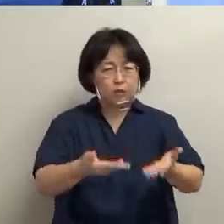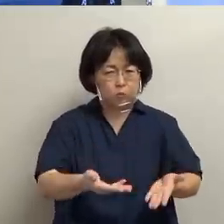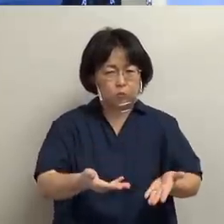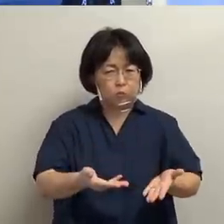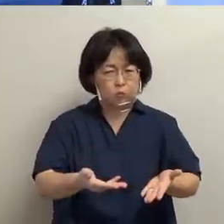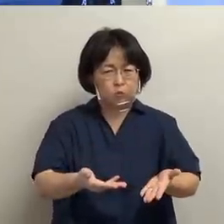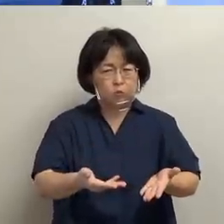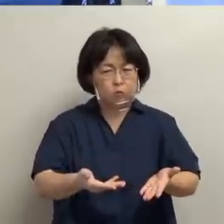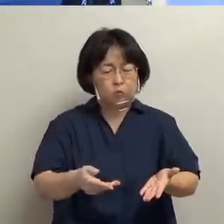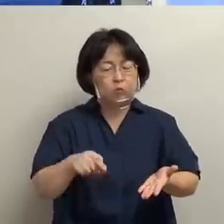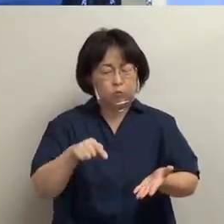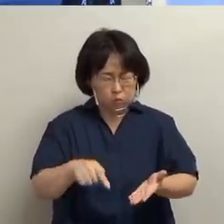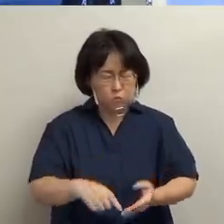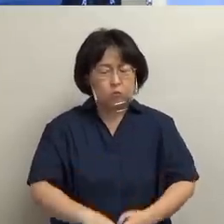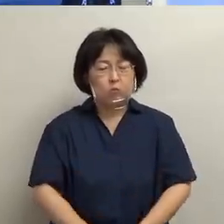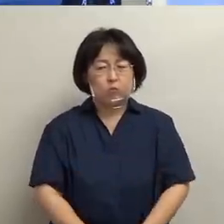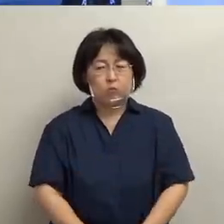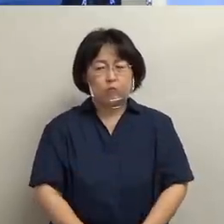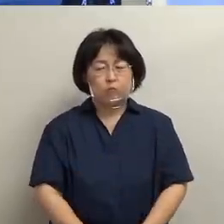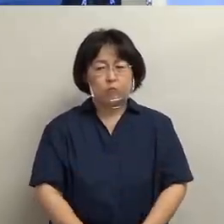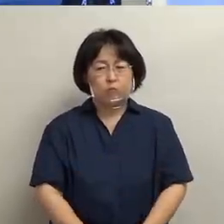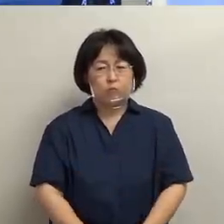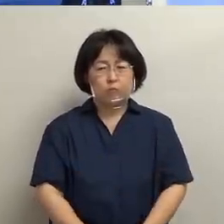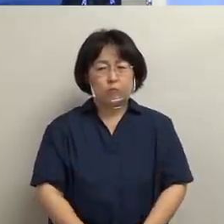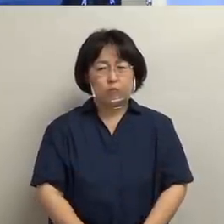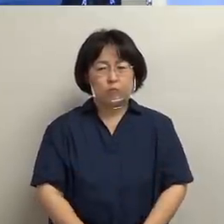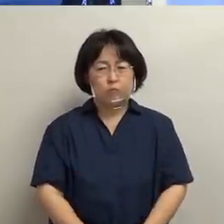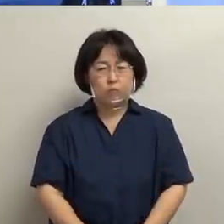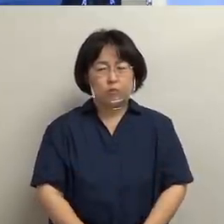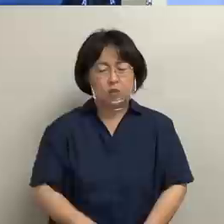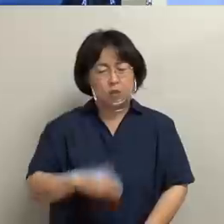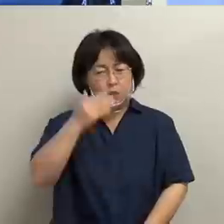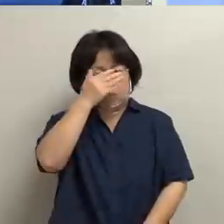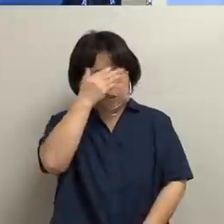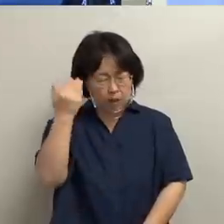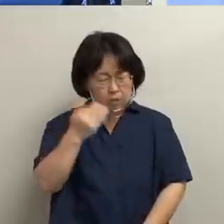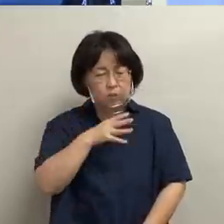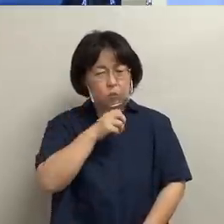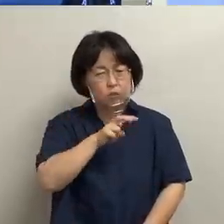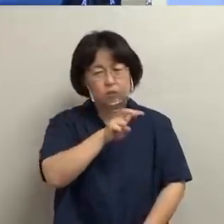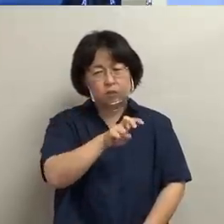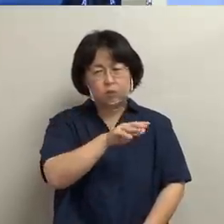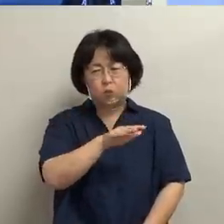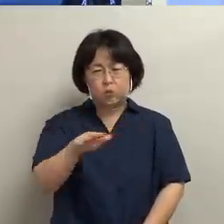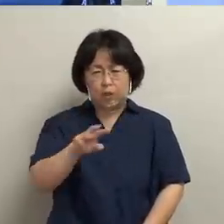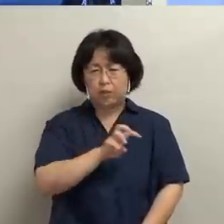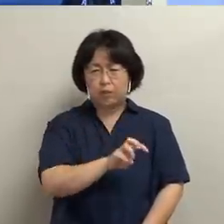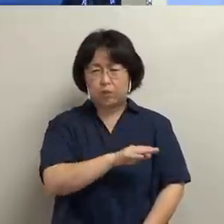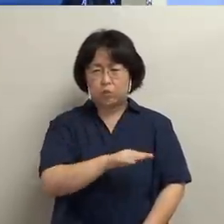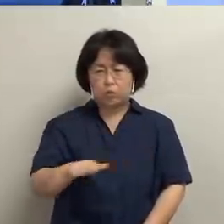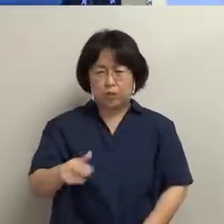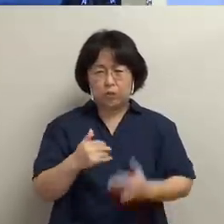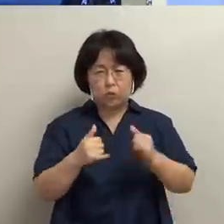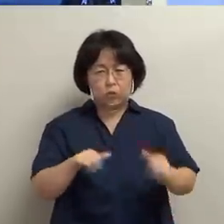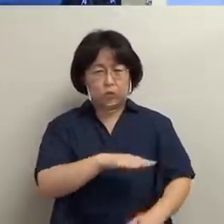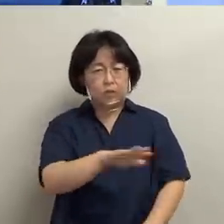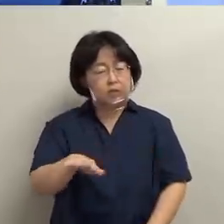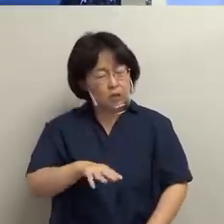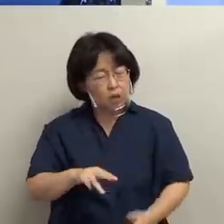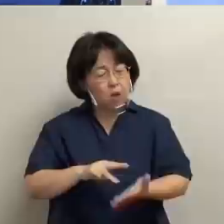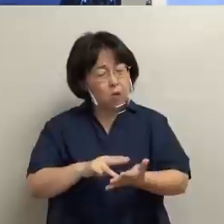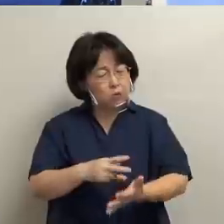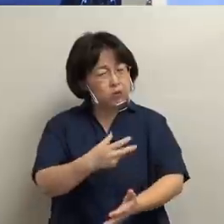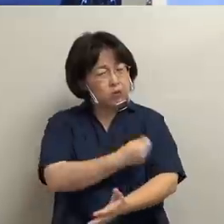ですよみたいにね例えばその何でしょうか若い方20代か30代の方があのワクチン未接種のために